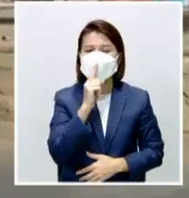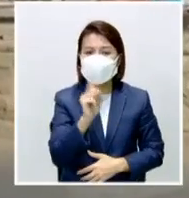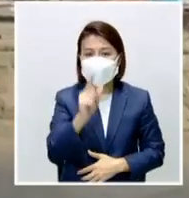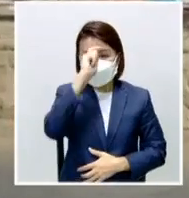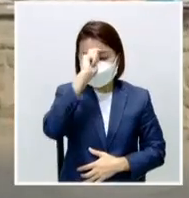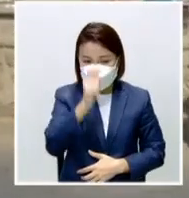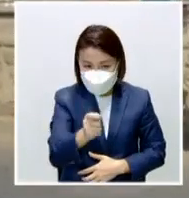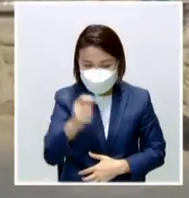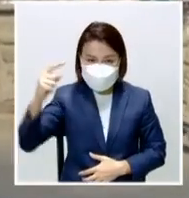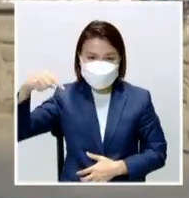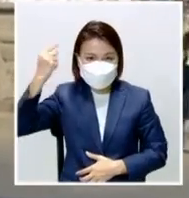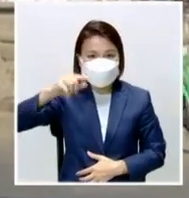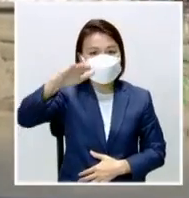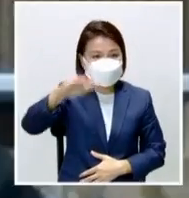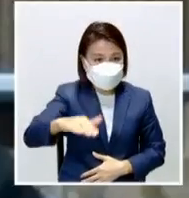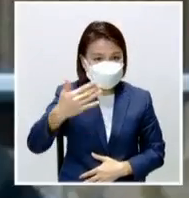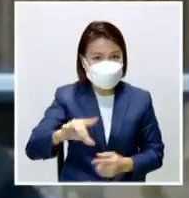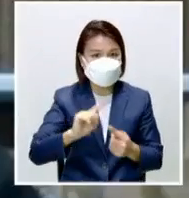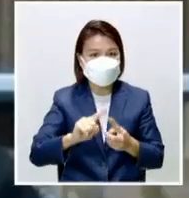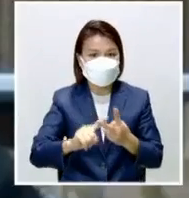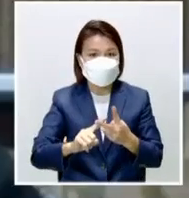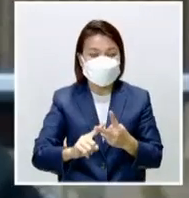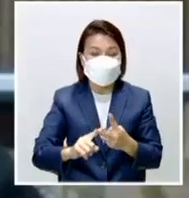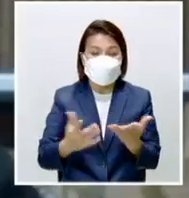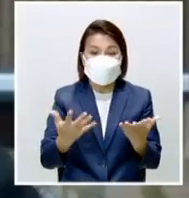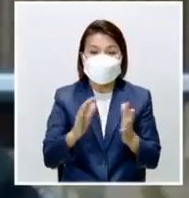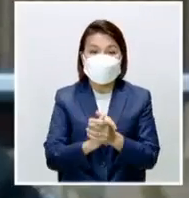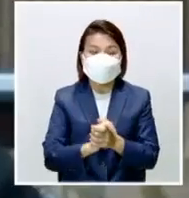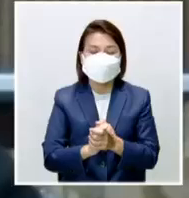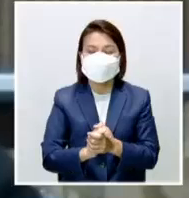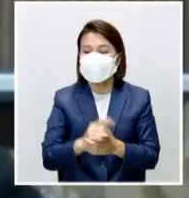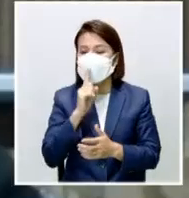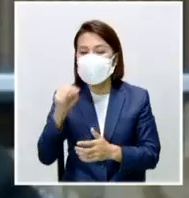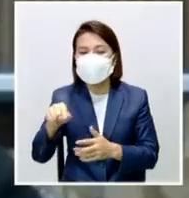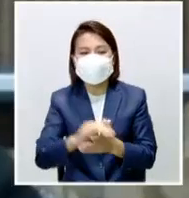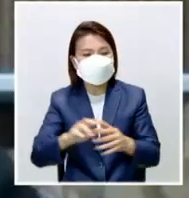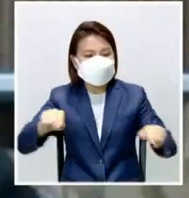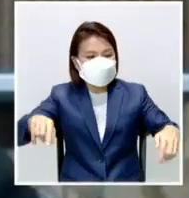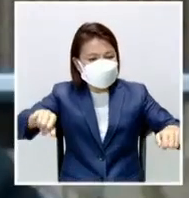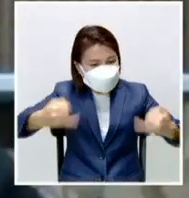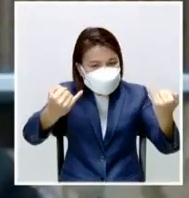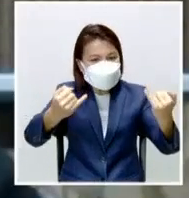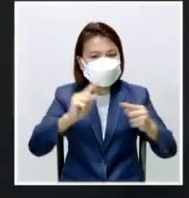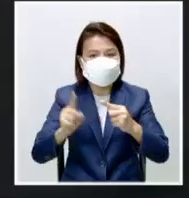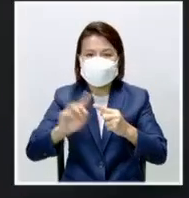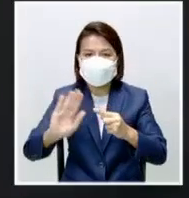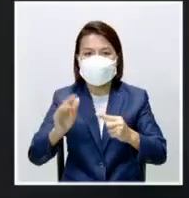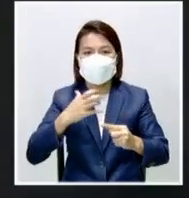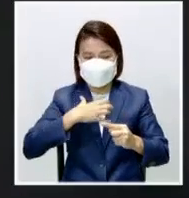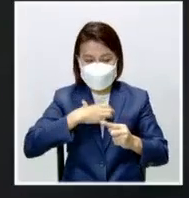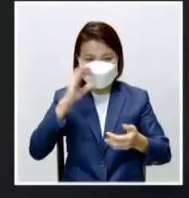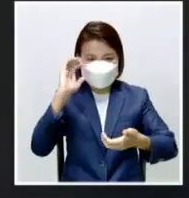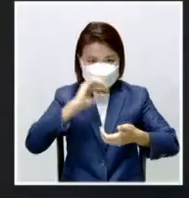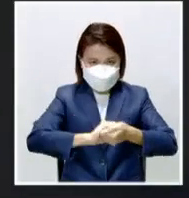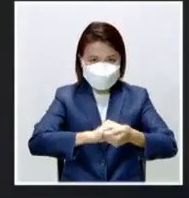ารพสิทธิสตรีแล้วนะคะโฆษกตาลิบันยังบอกด้วยว่าจะไม่สร้างศัตรูไม่ว่าภายในหรือนอกประเทศและต้องการความสัมพันธ์อย่างสัน